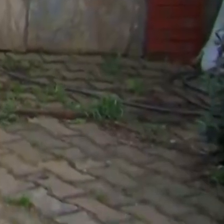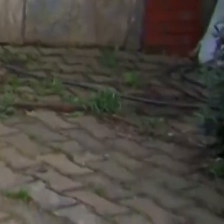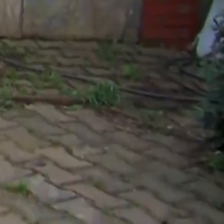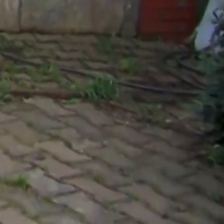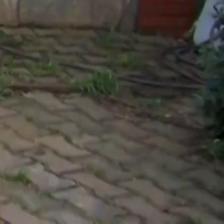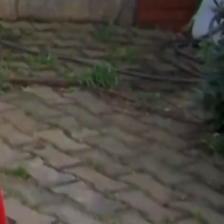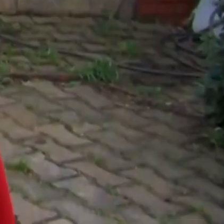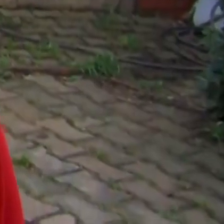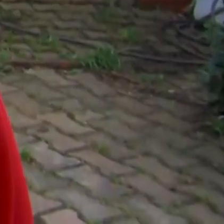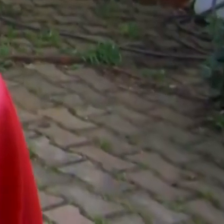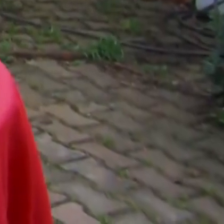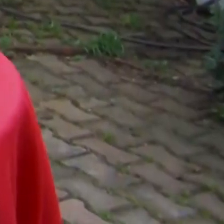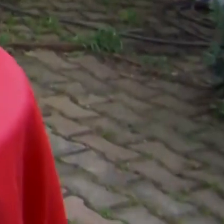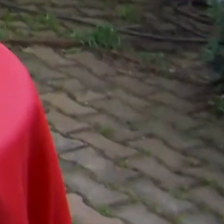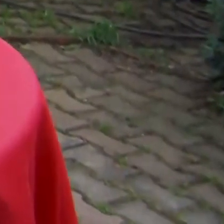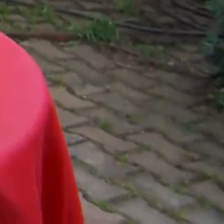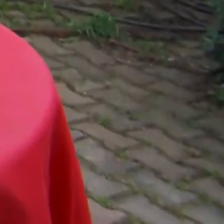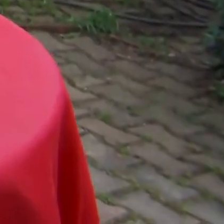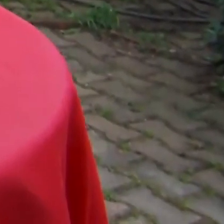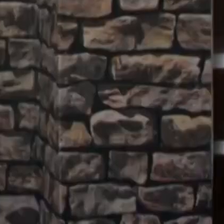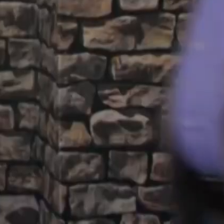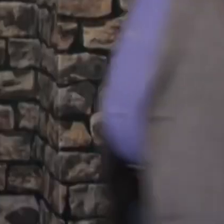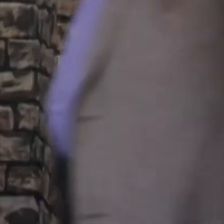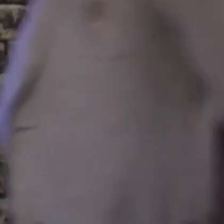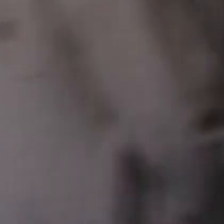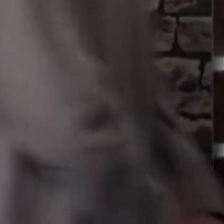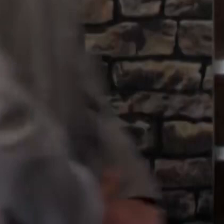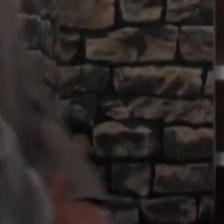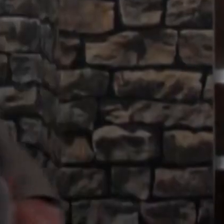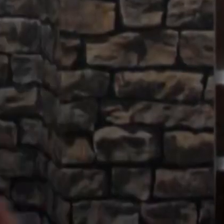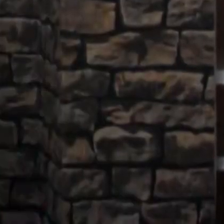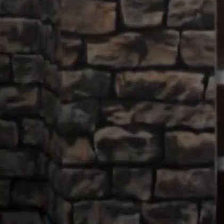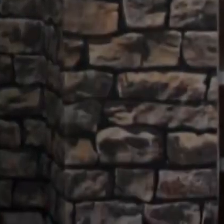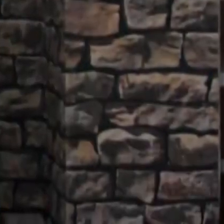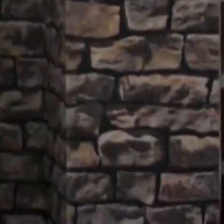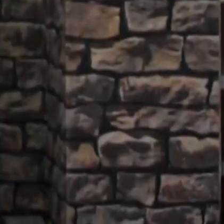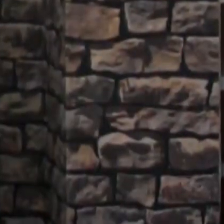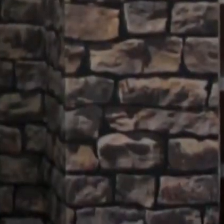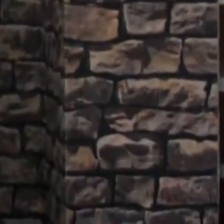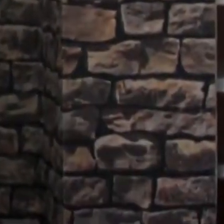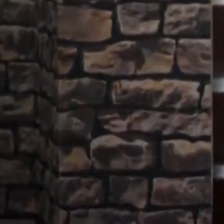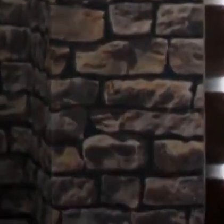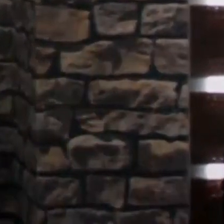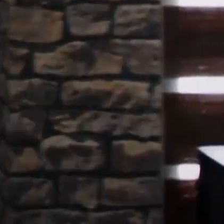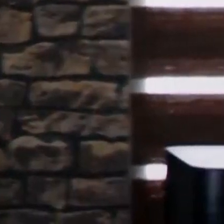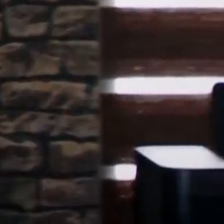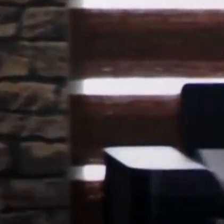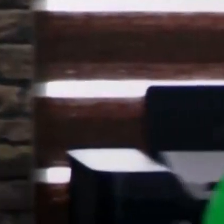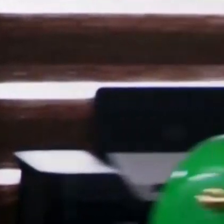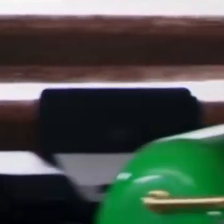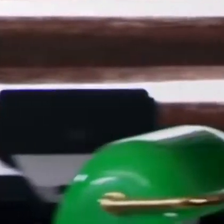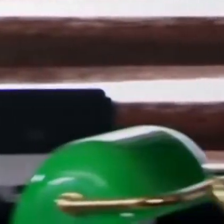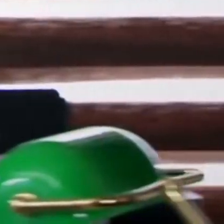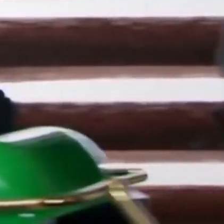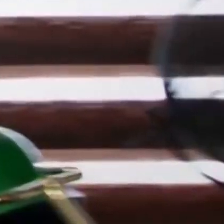kürsünün üstünde kozalaklı sofa, ufak bir teneke kutu. Timuçin ellerini arkaya bağlamış, arada bir kapı tarafına